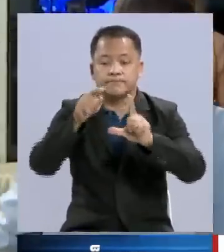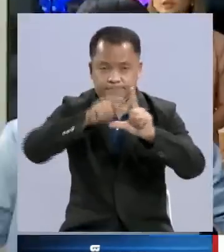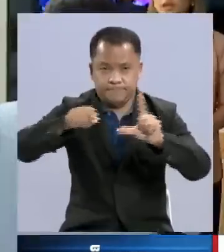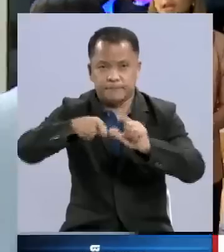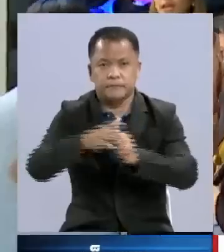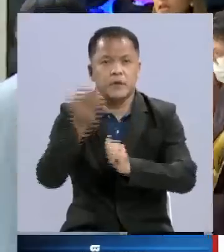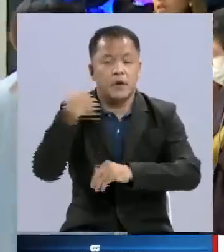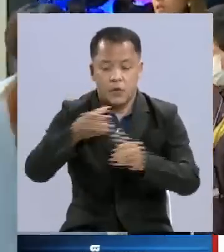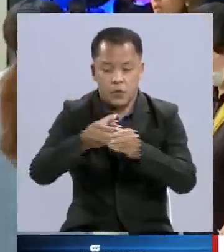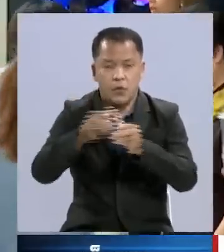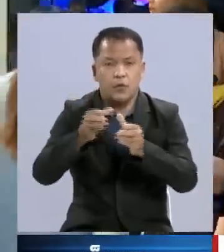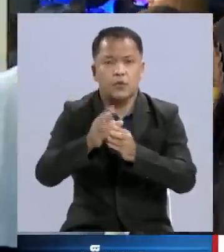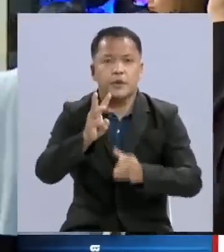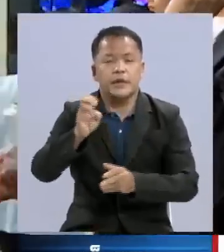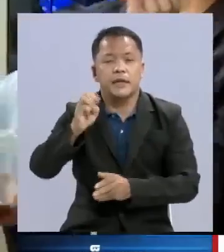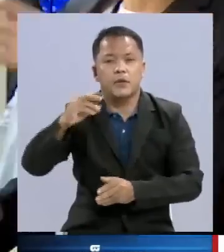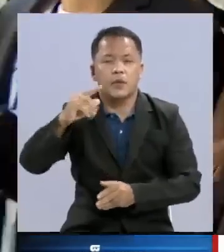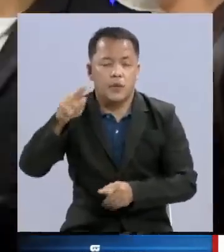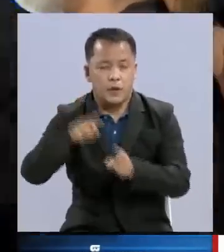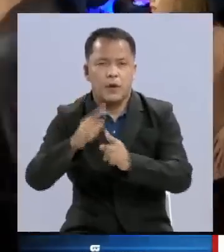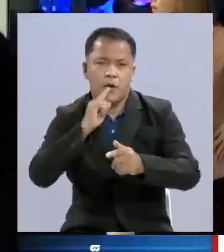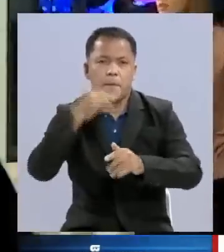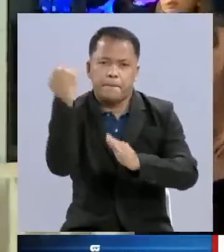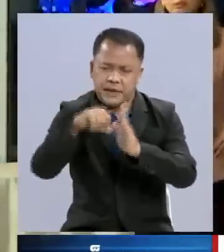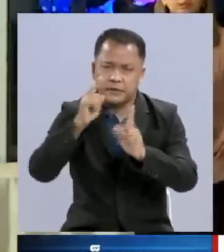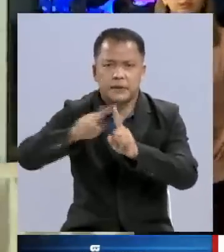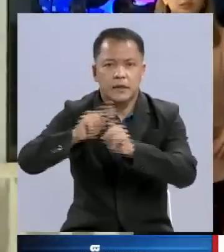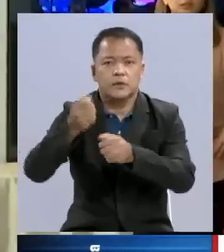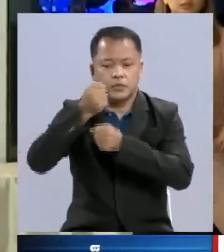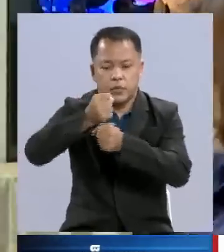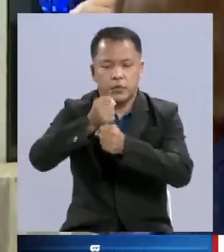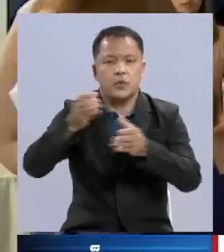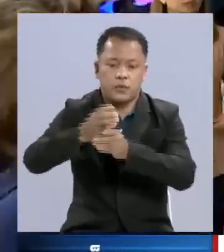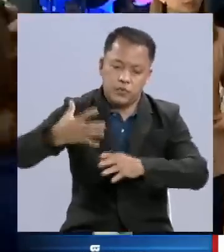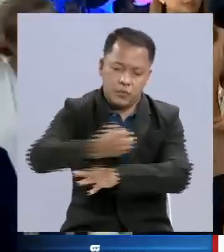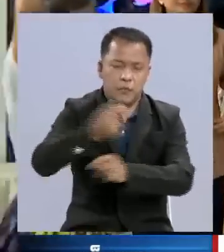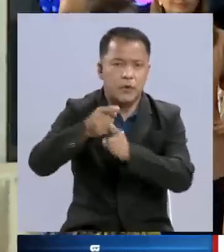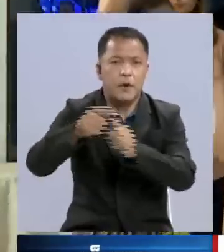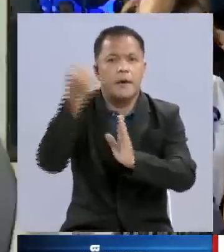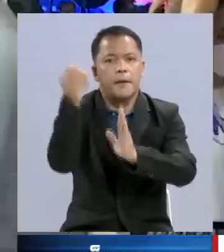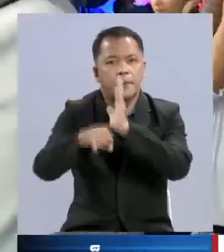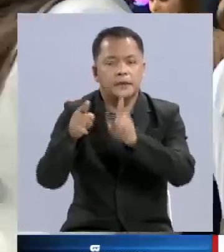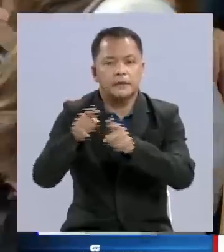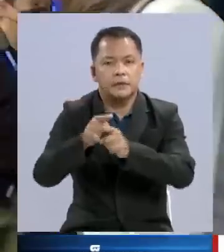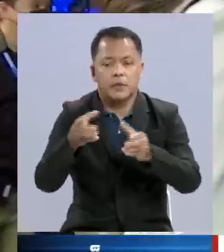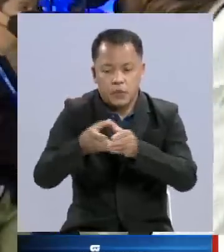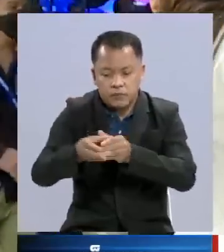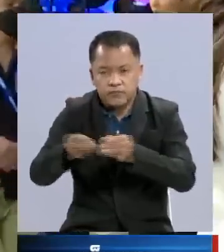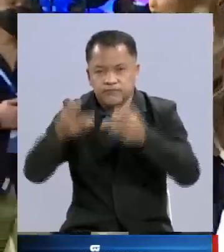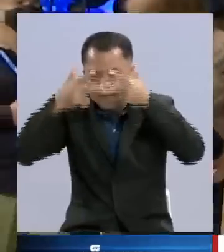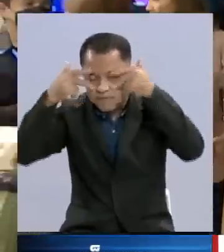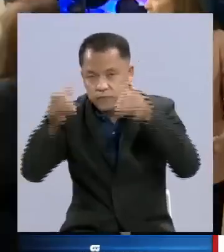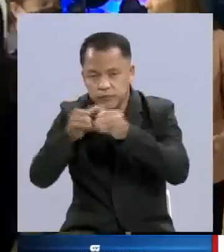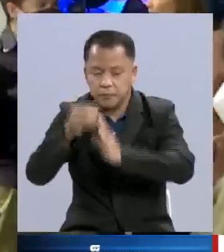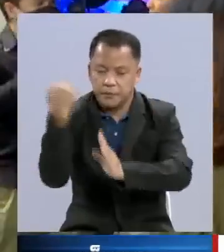กลอดีตแกนนำกลุ่ม Vivo ถูกแจ้งหลายคดีเกี่ยวข้องกับการชุมนุมทางการเมืองทั้งความผิดฐานเป็นอั้งยี่ซ่องโจร